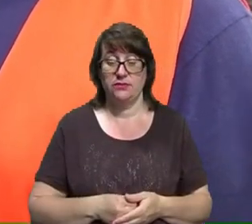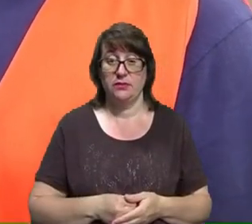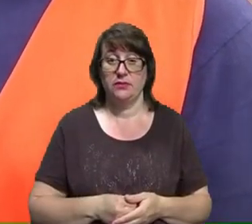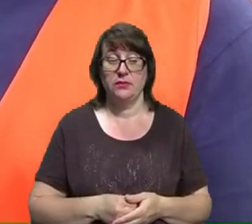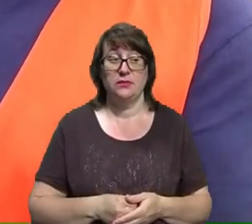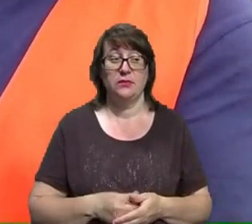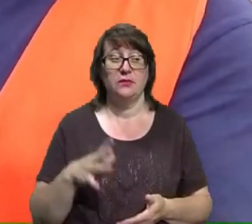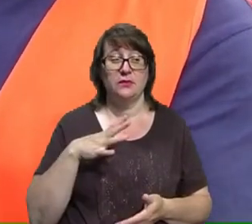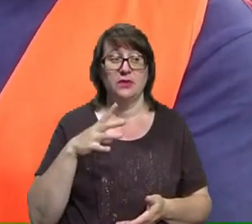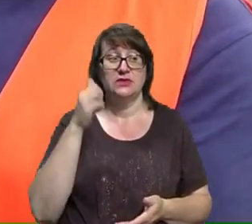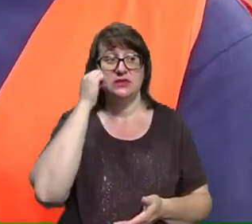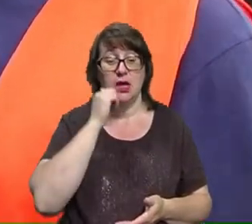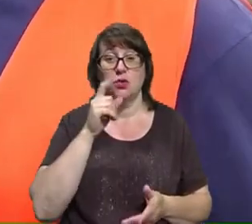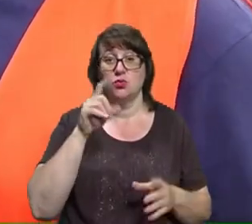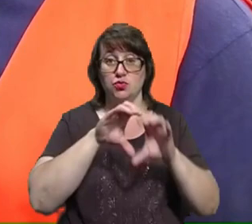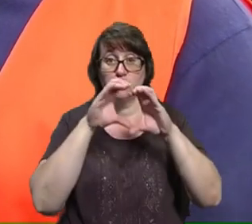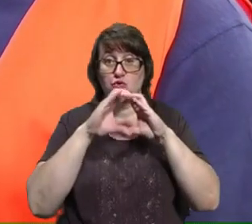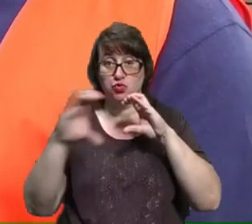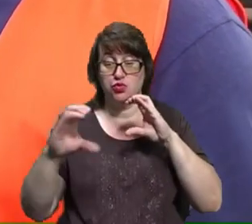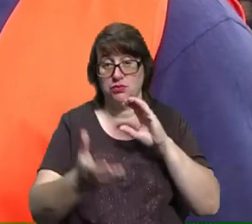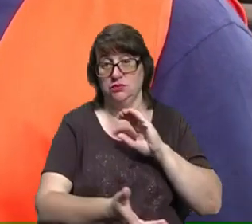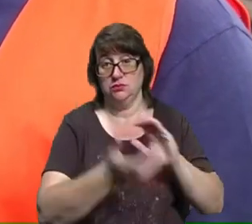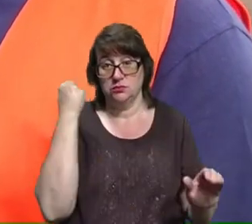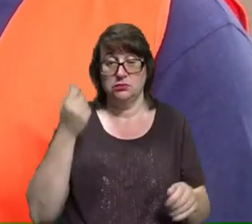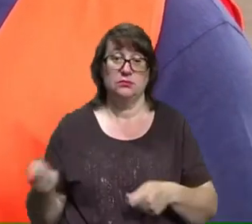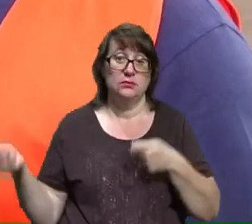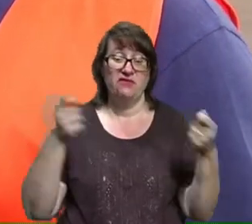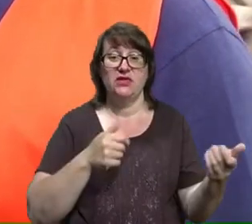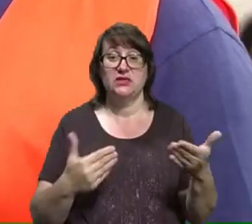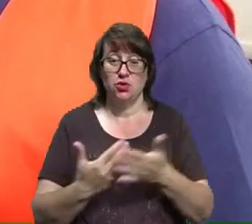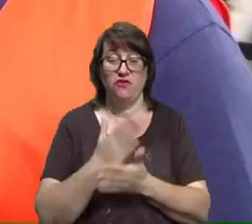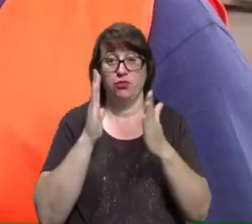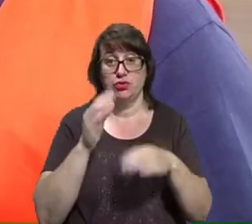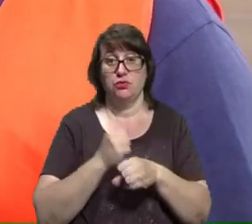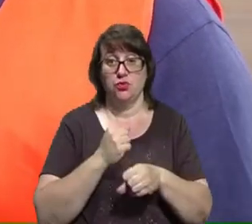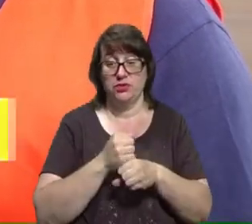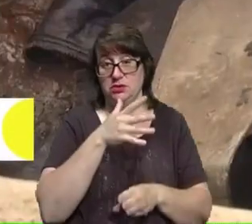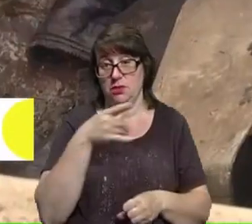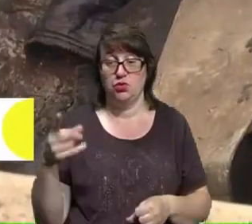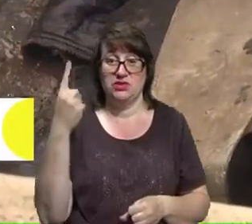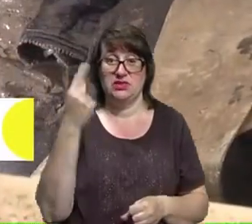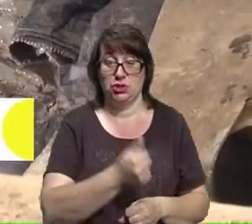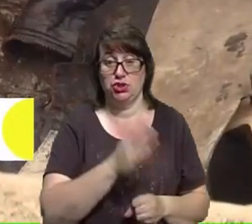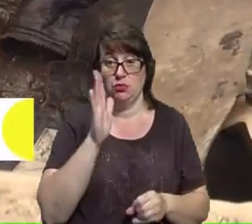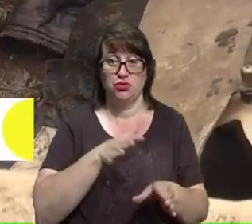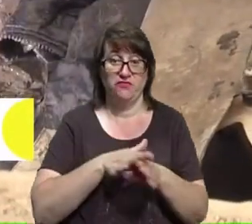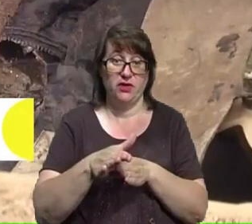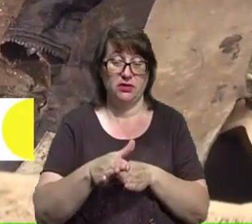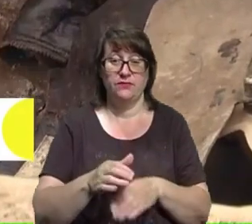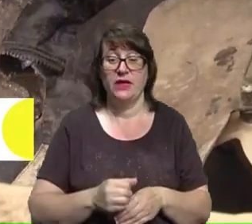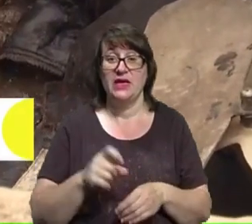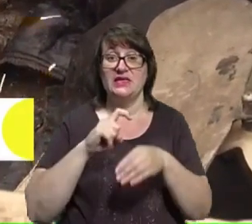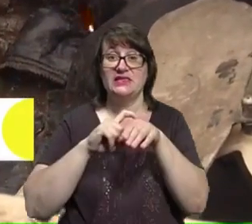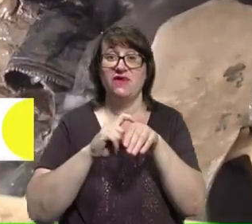тубу демонтували, привезли нові і будемо робити. В течение неділі ця робота буде виконана. Зварювальні роботи,